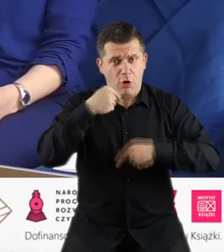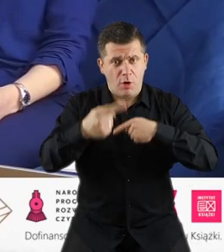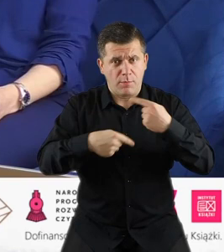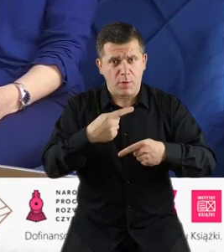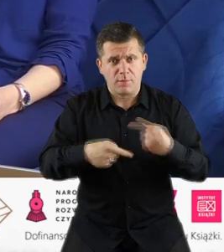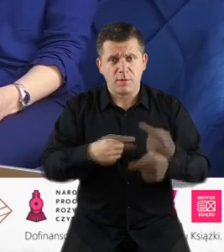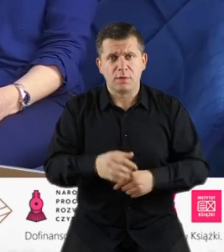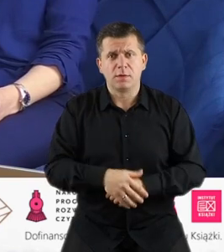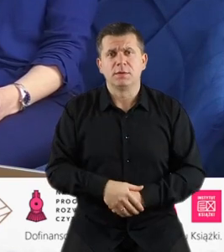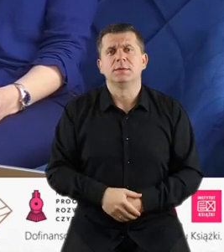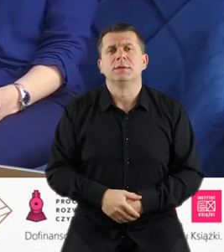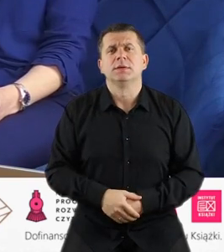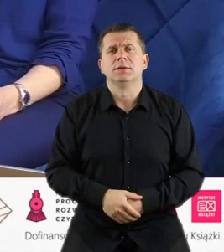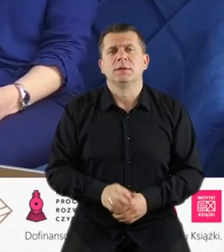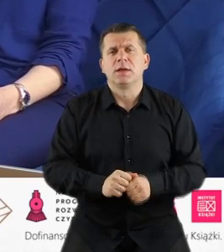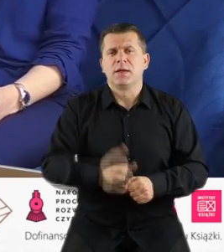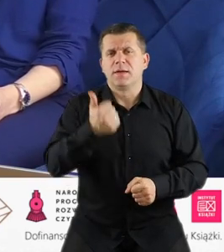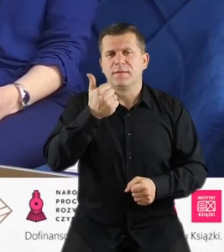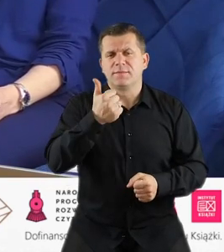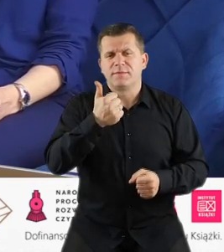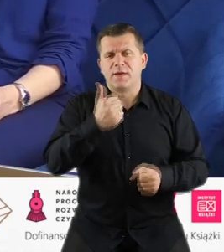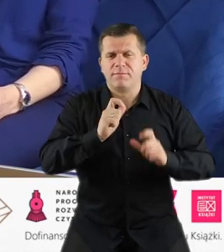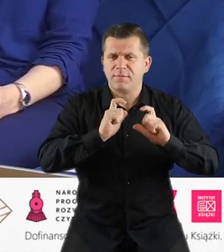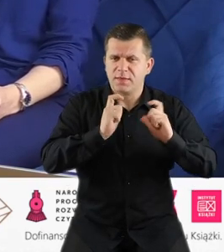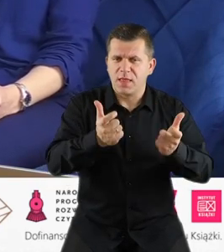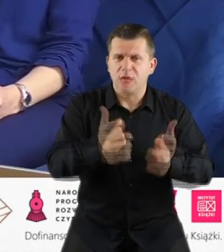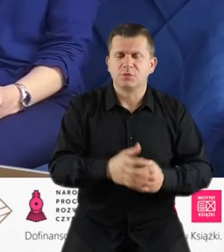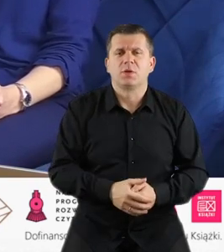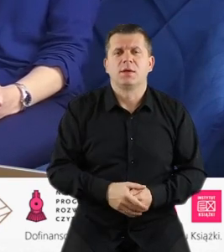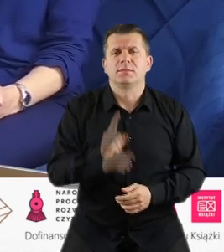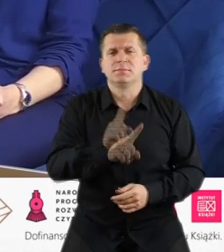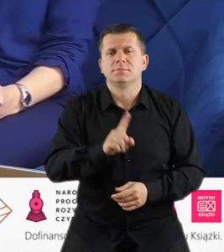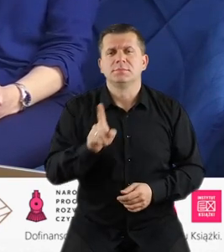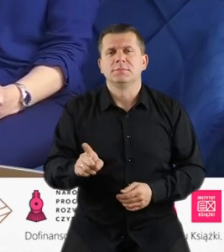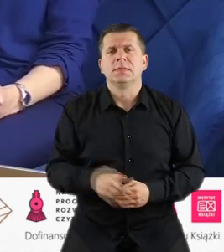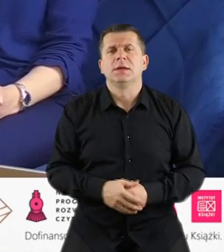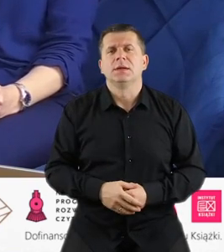mamy, przeplatają się dwie sceny odległe od siebie